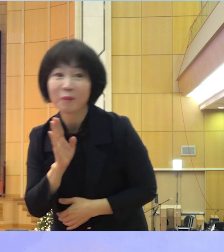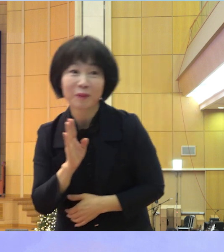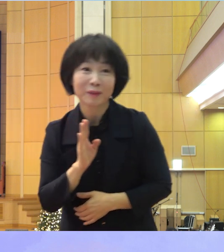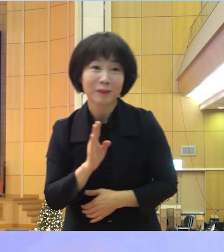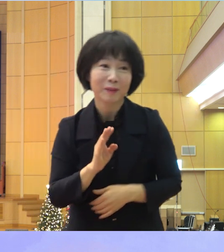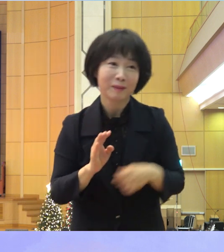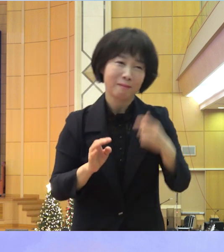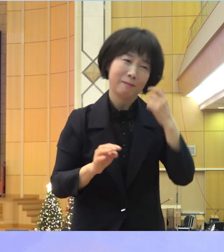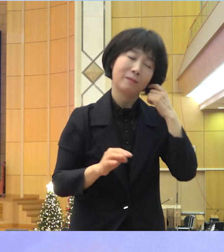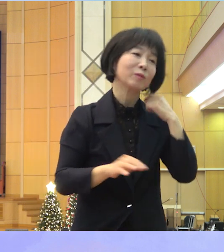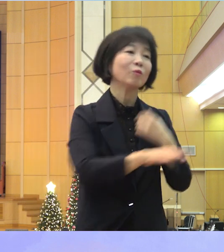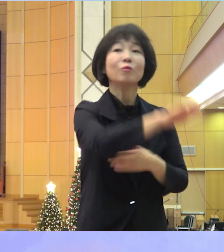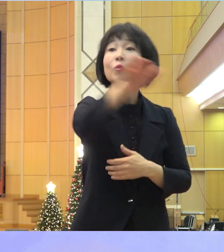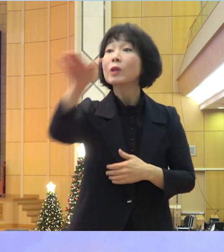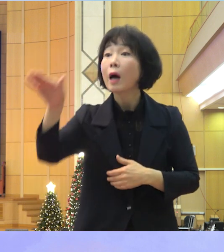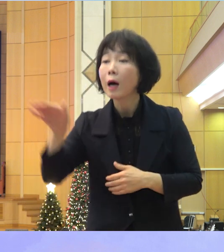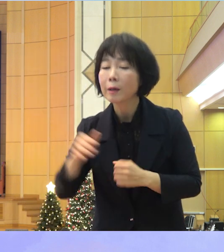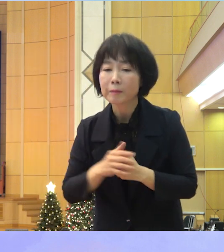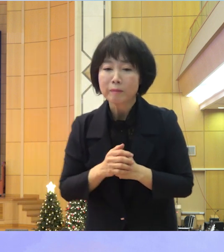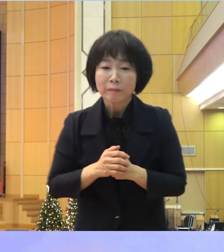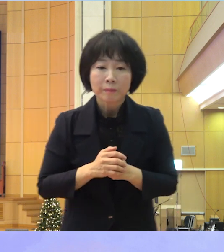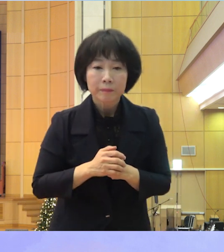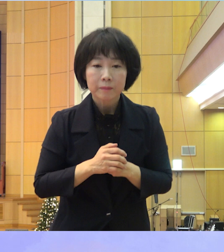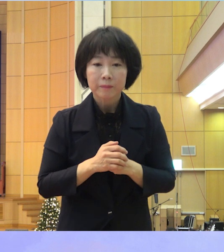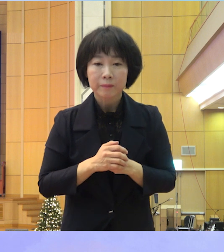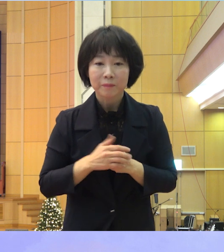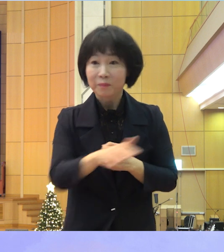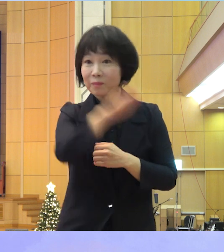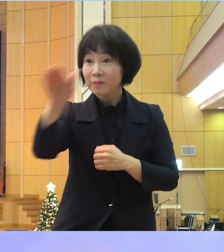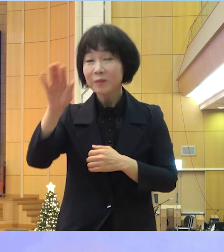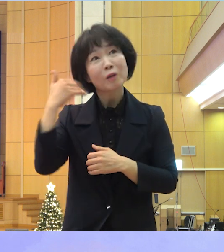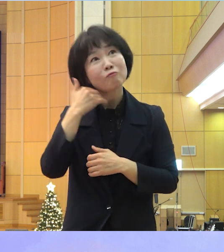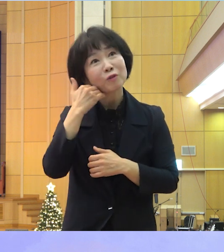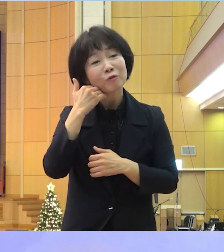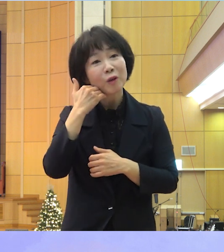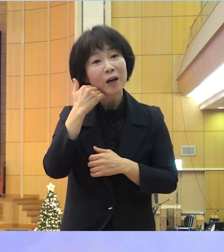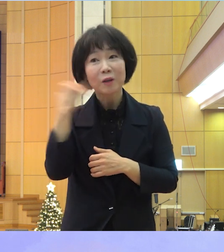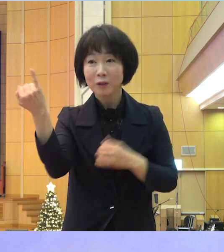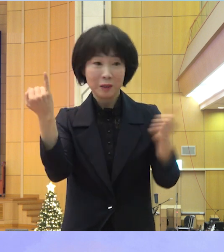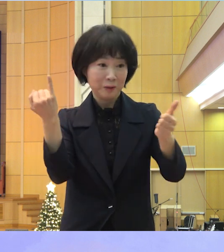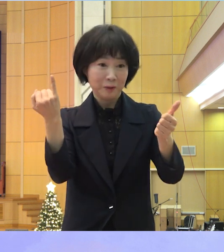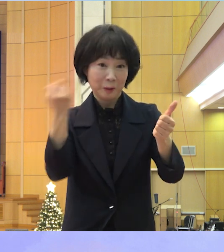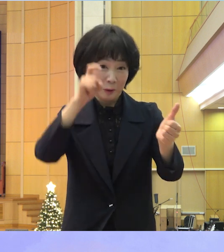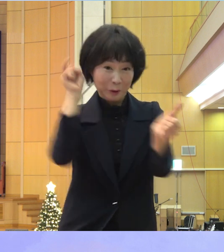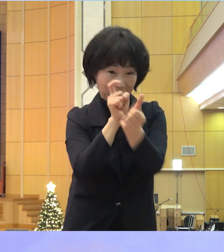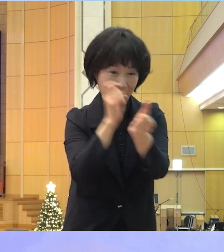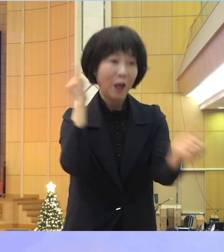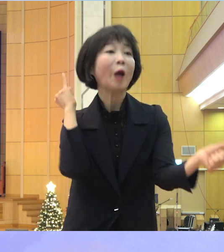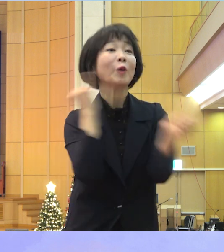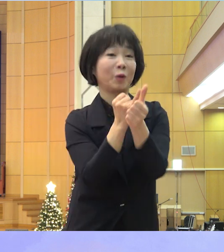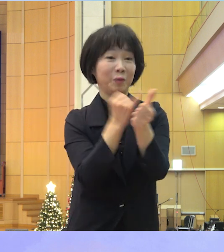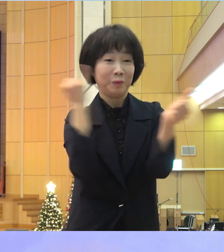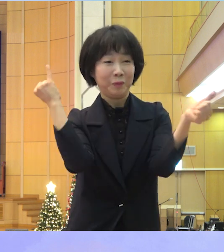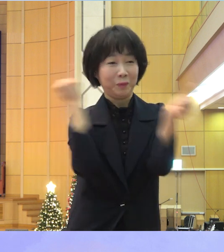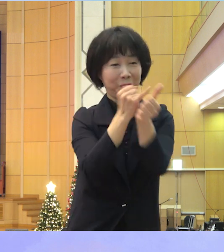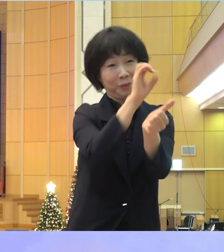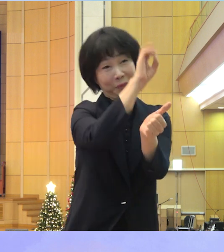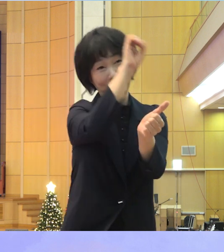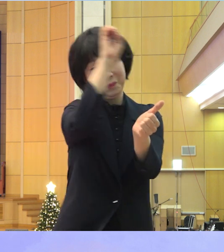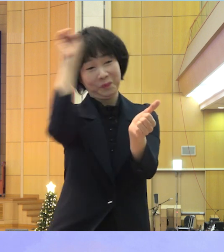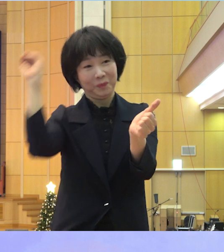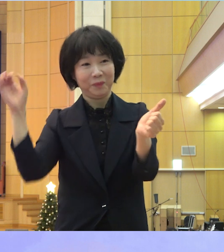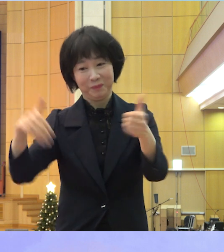있잖아요. 결혼 행진곡 예식장에 들 때 그것이 사람 귀에